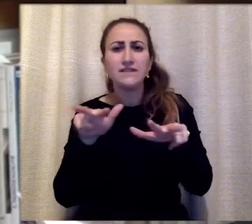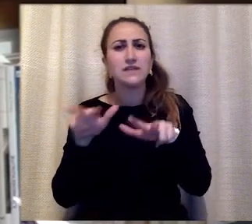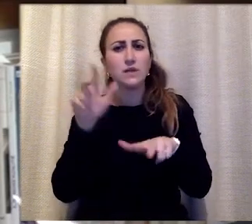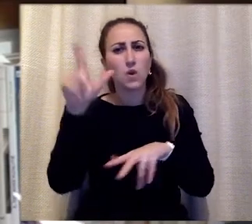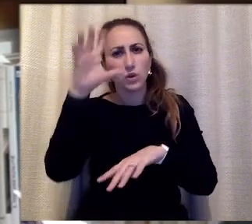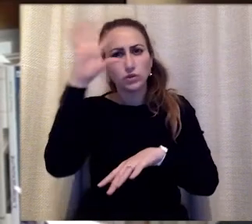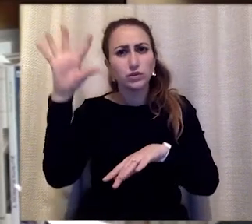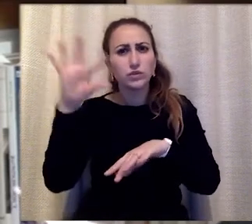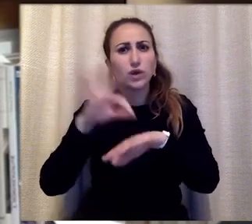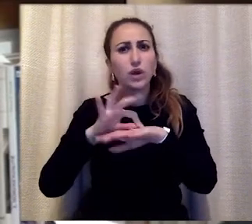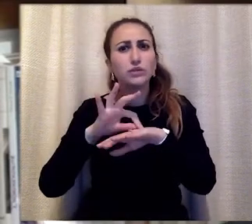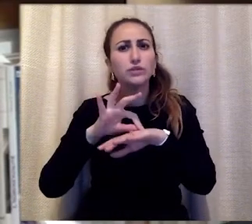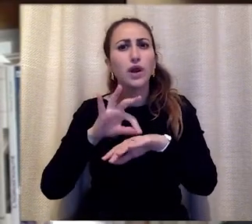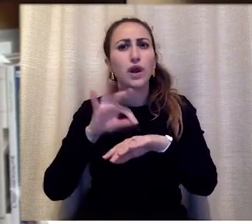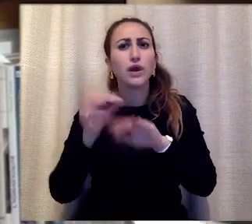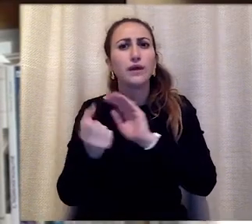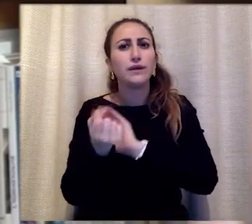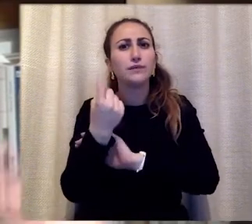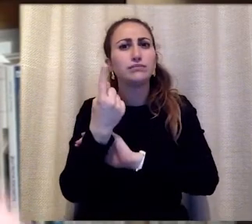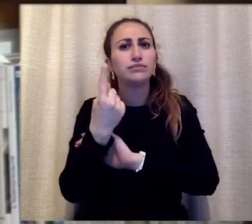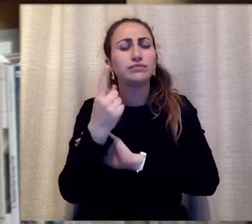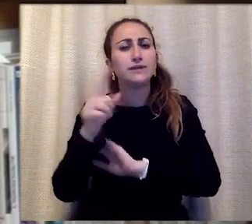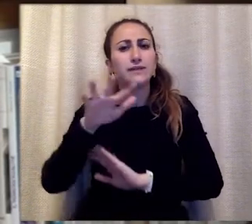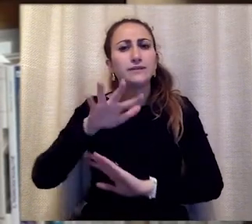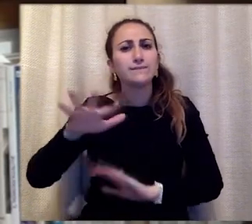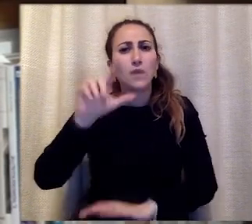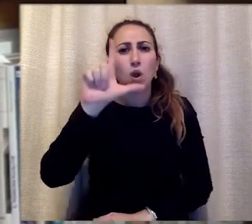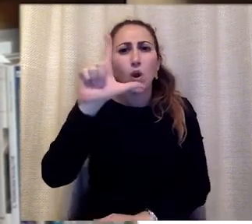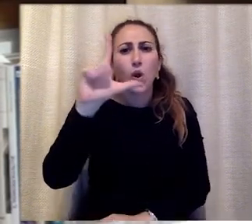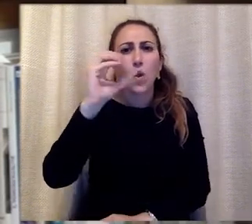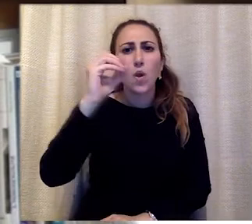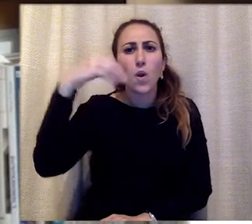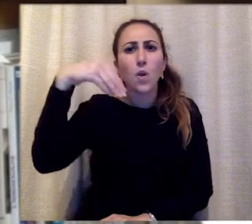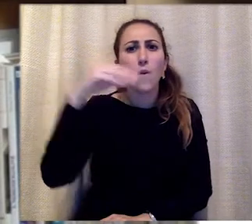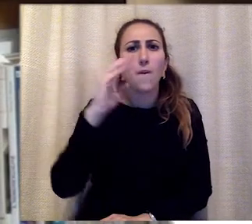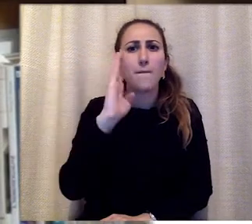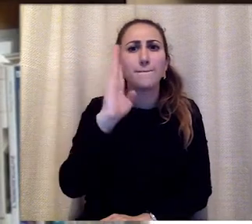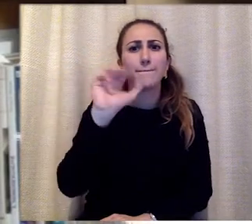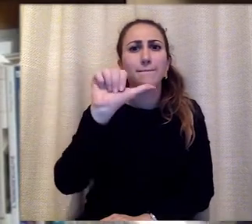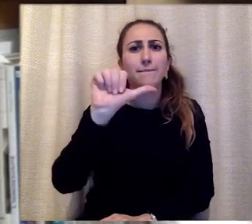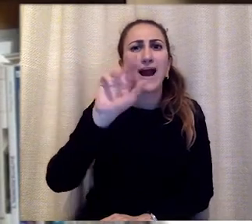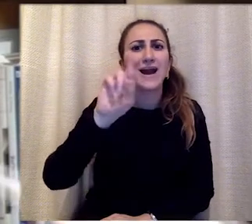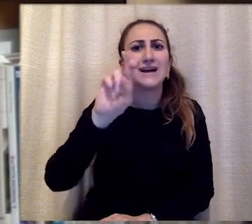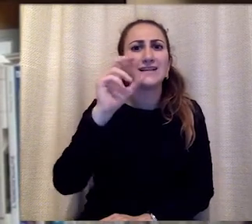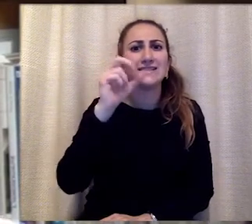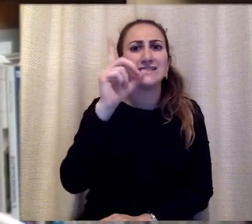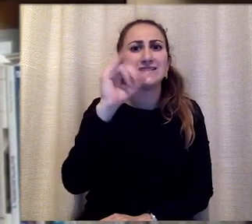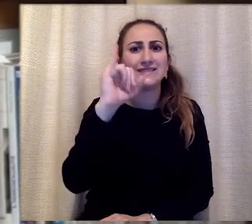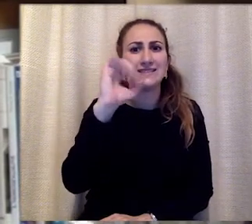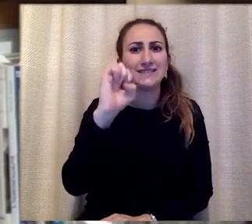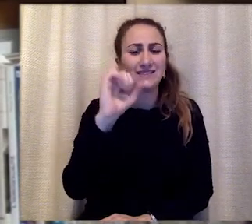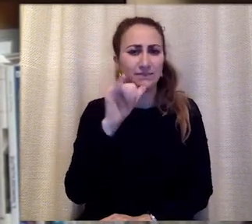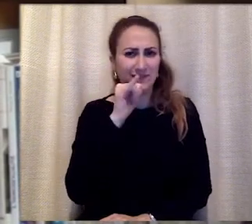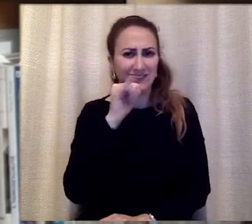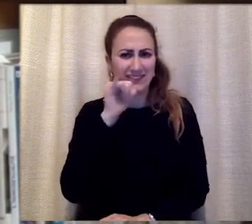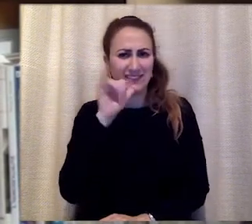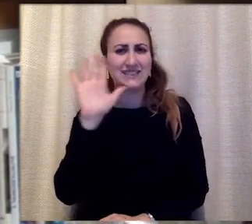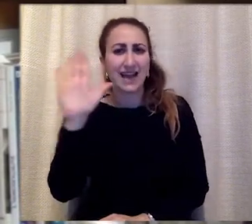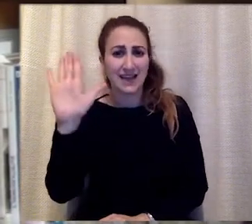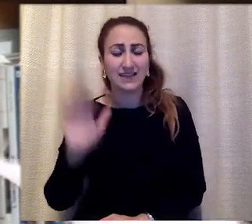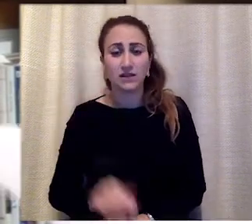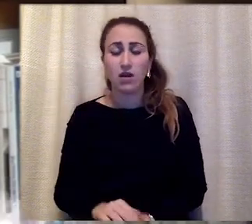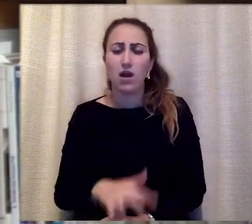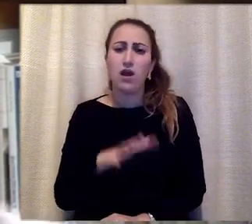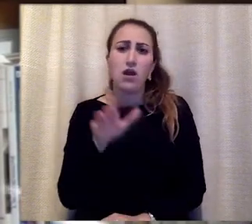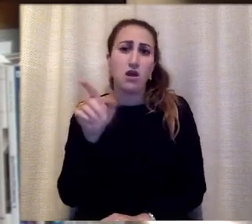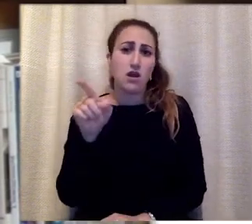Italie. Ce médecin travaille dans l'hôpital et recevait une quantité innombrable de patients. Il dit que